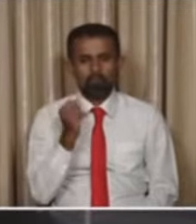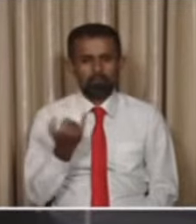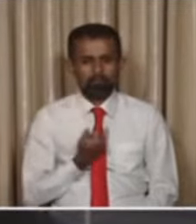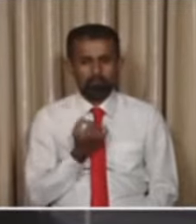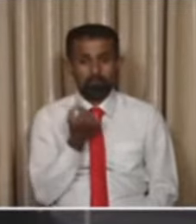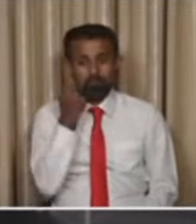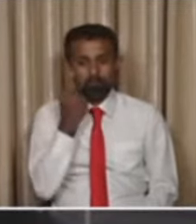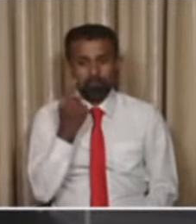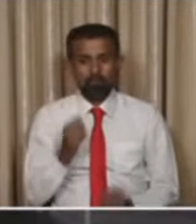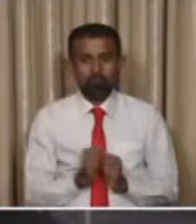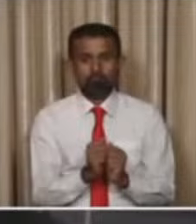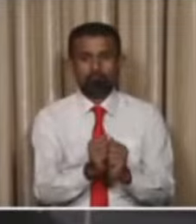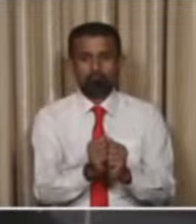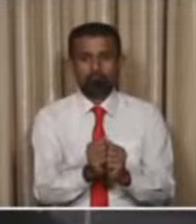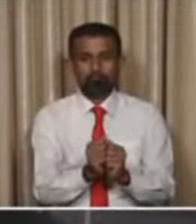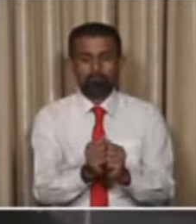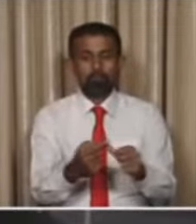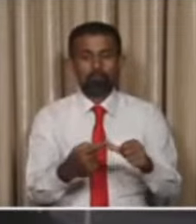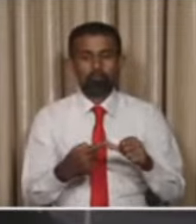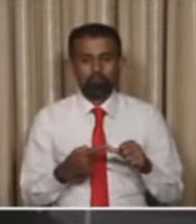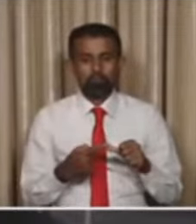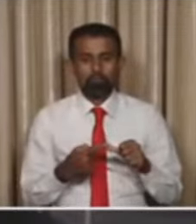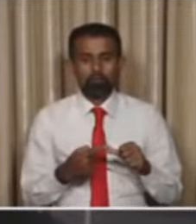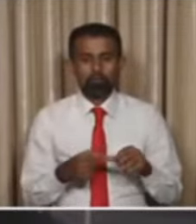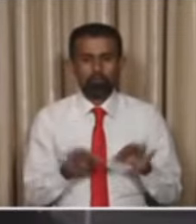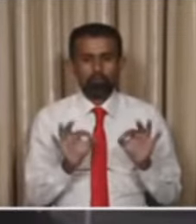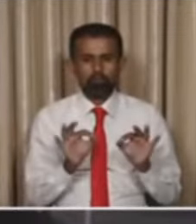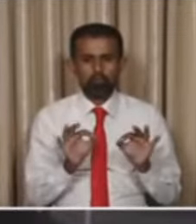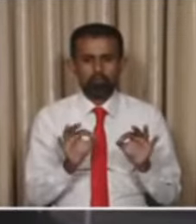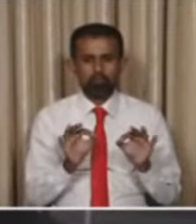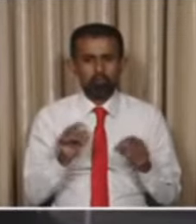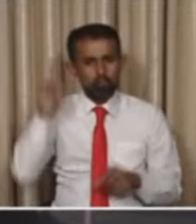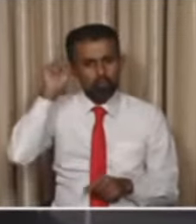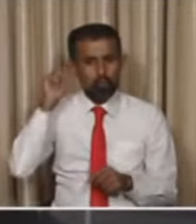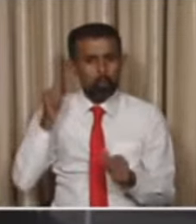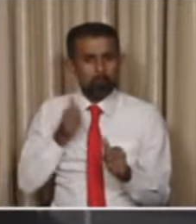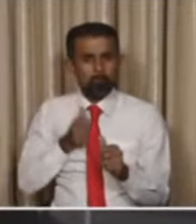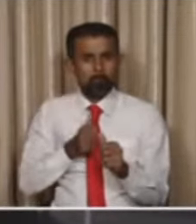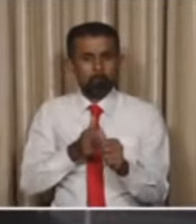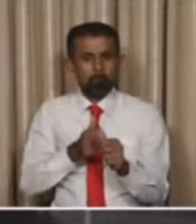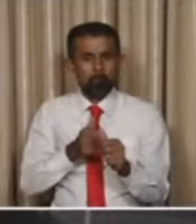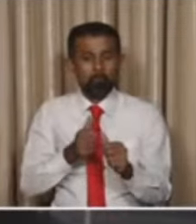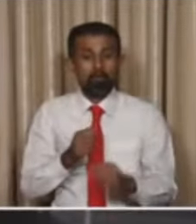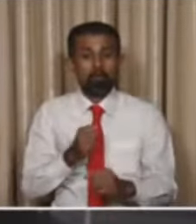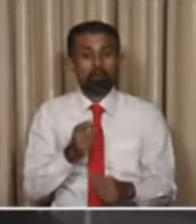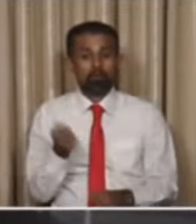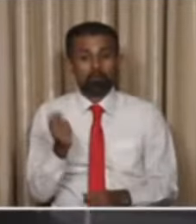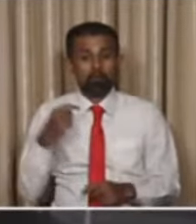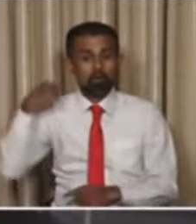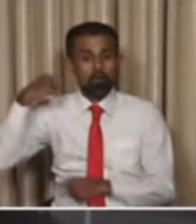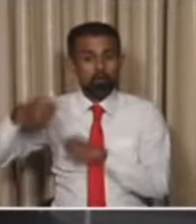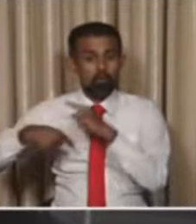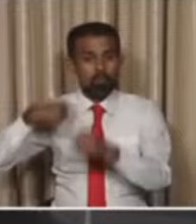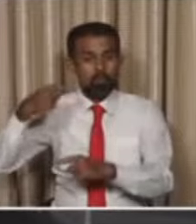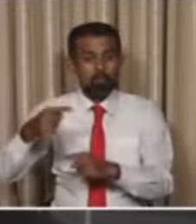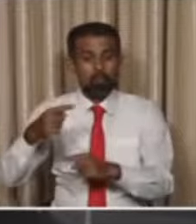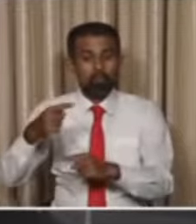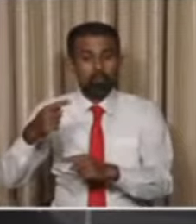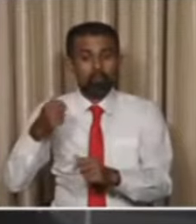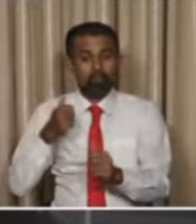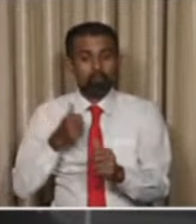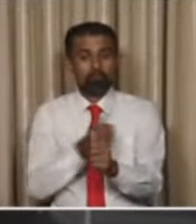කරන දේවල් වලට පිළිතුර හරියට අර ගොනාගෙන් පිටුපස එන කරත්තය සහ රෝදය පිටුපසින්ම